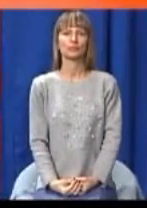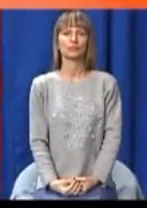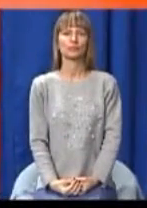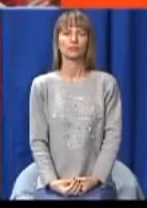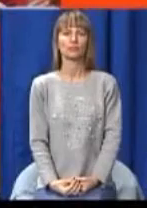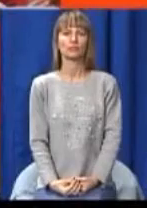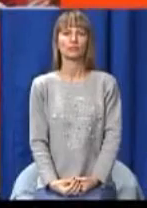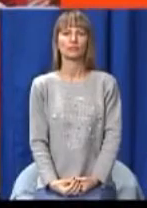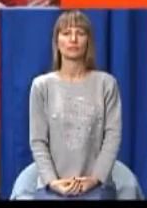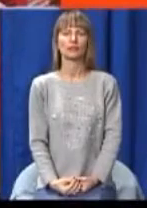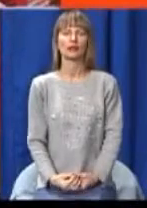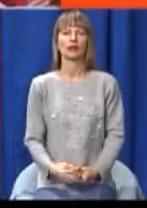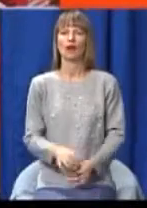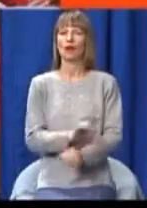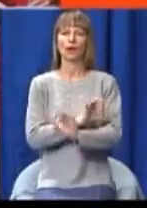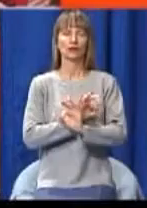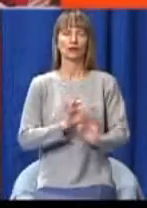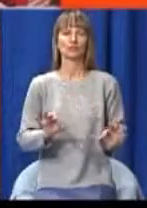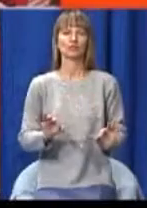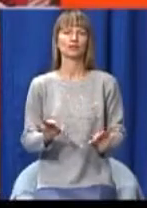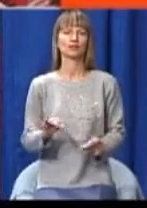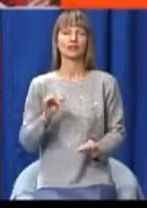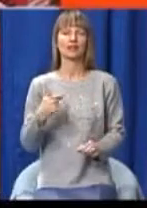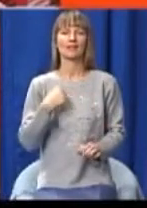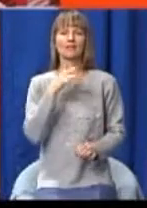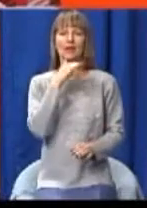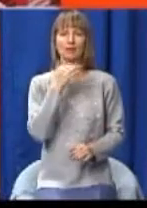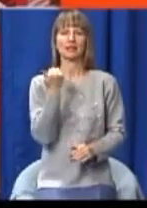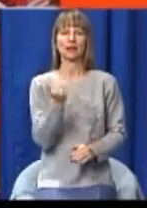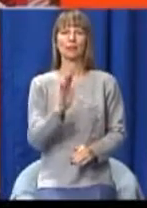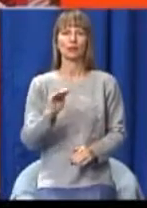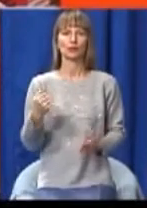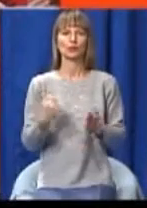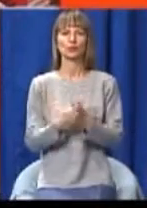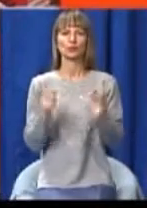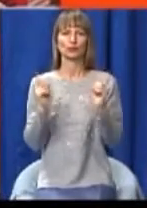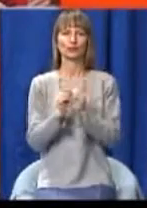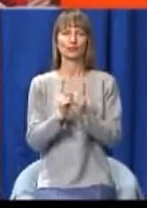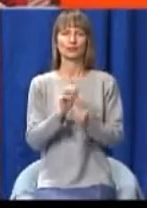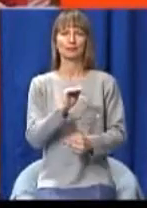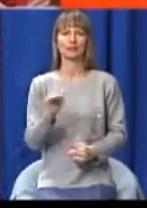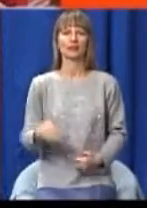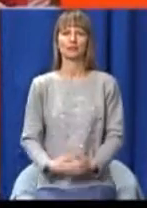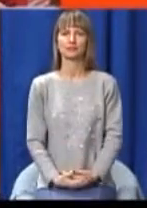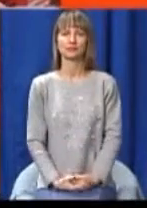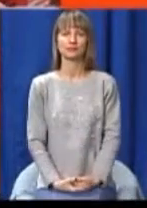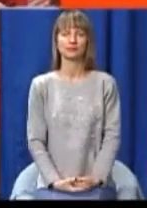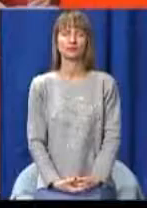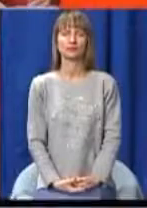Сподобався вам експеримент? Так. Дуже добре. Ну, а нам вже час із вами прощатися. До побачення. До побачення. До